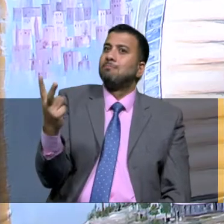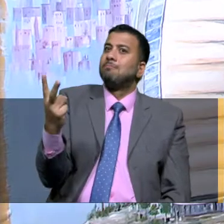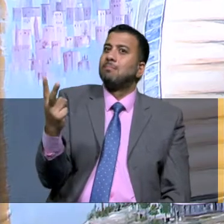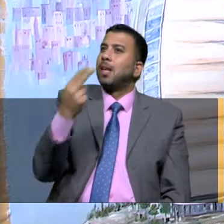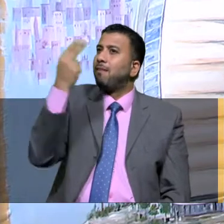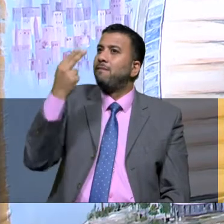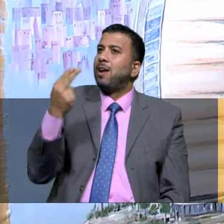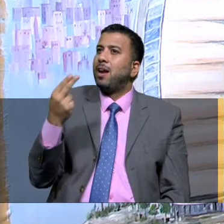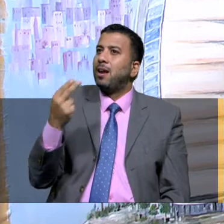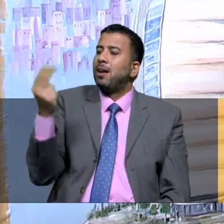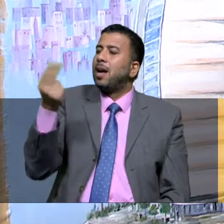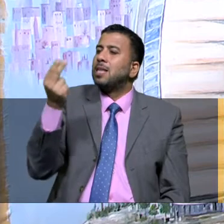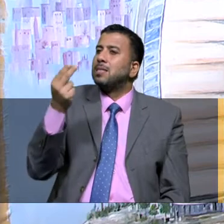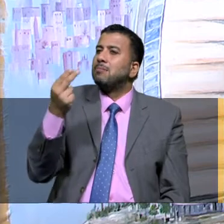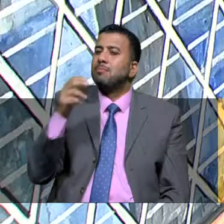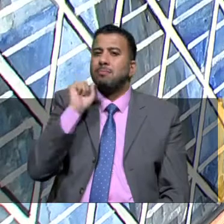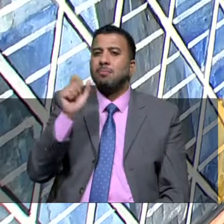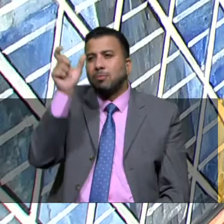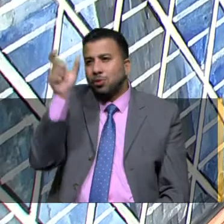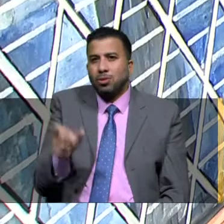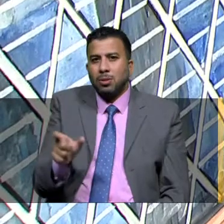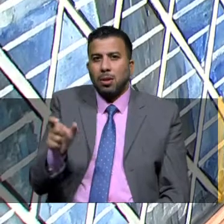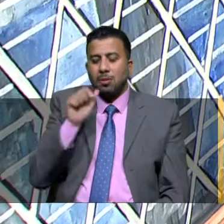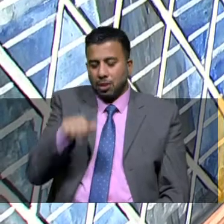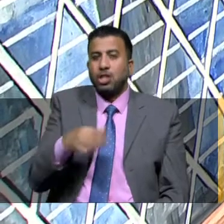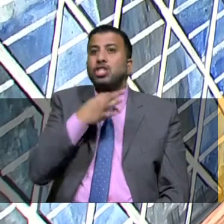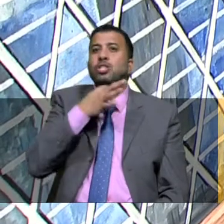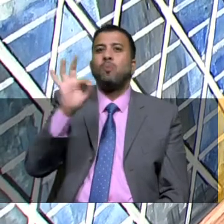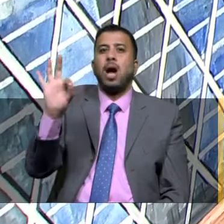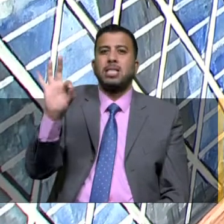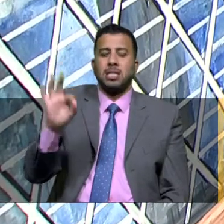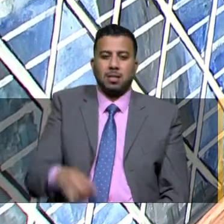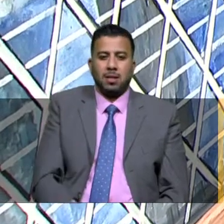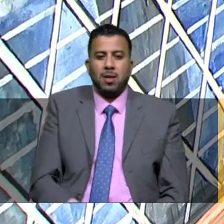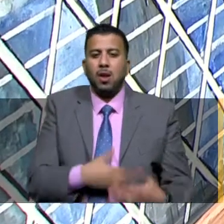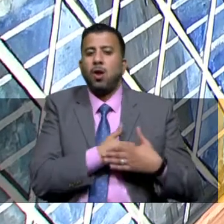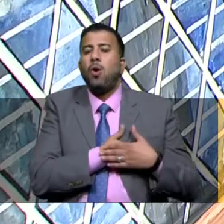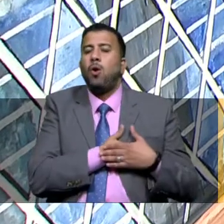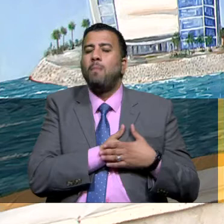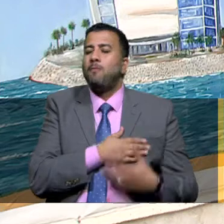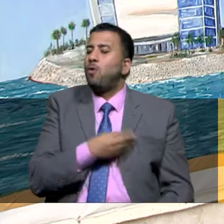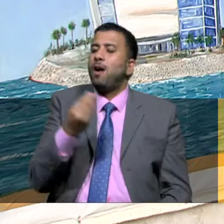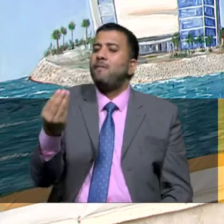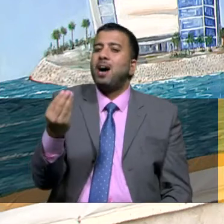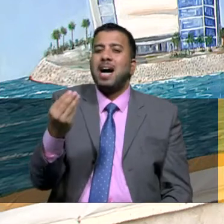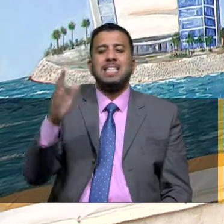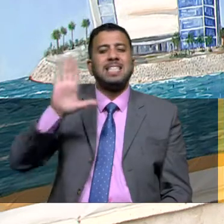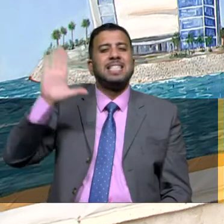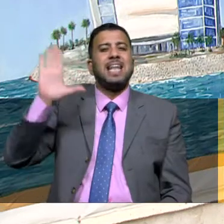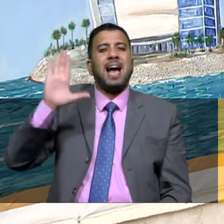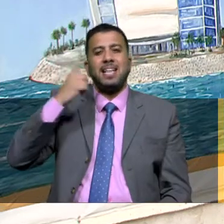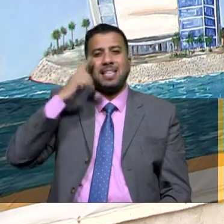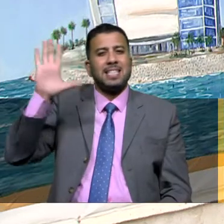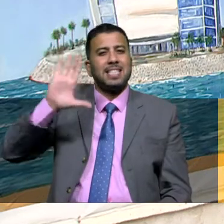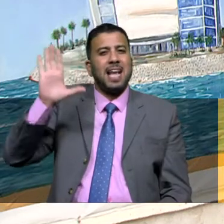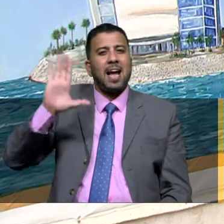للفن والرسم في ذهنية الفنان المعاصر. حب ووفاء لزايد العطاء جاءت من خلال